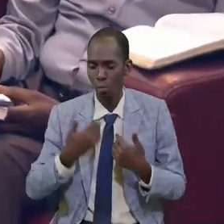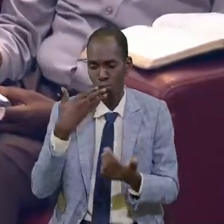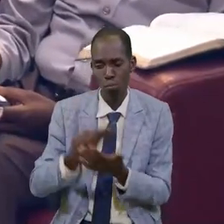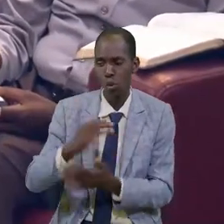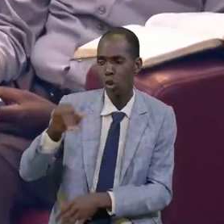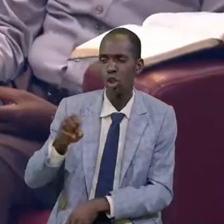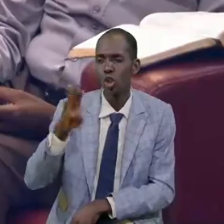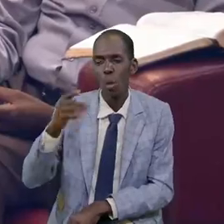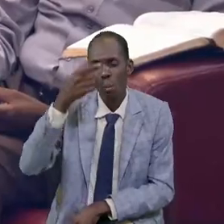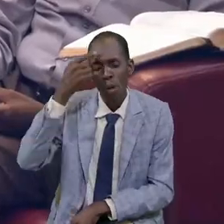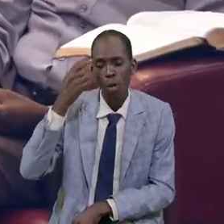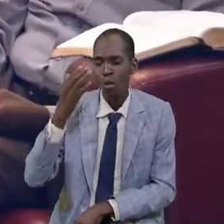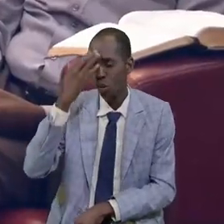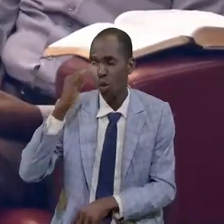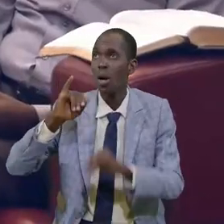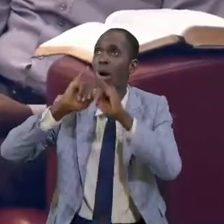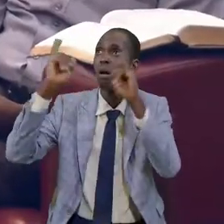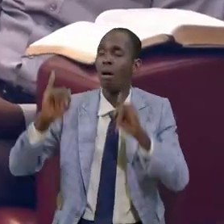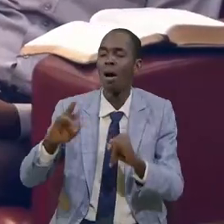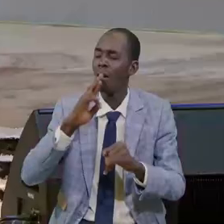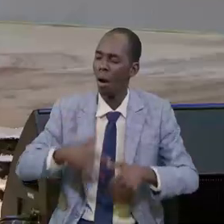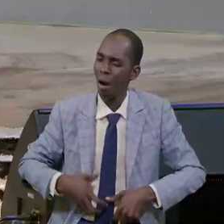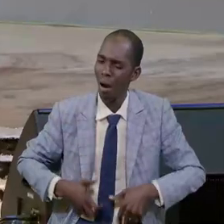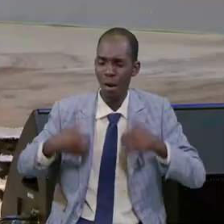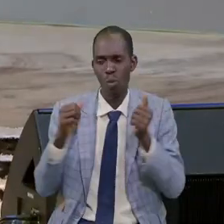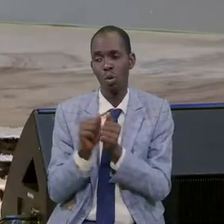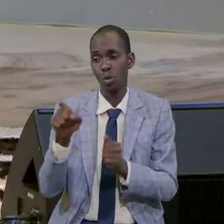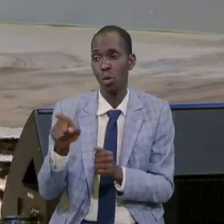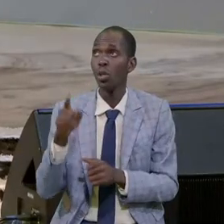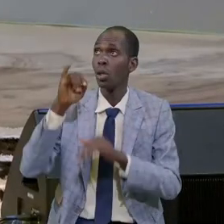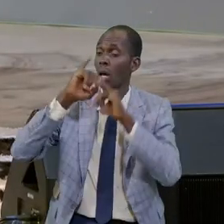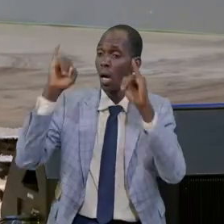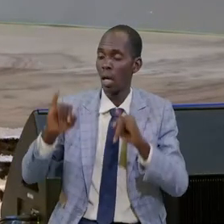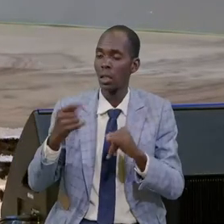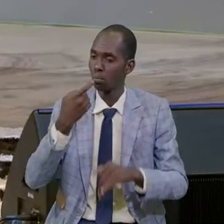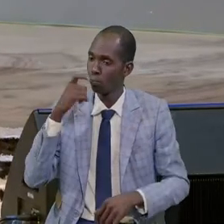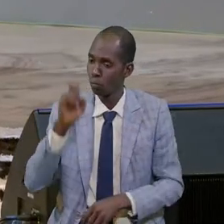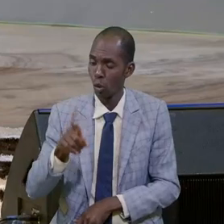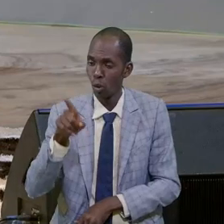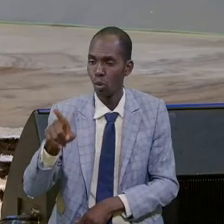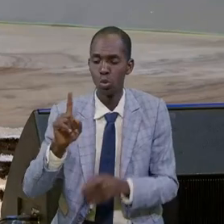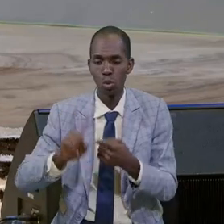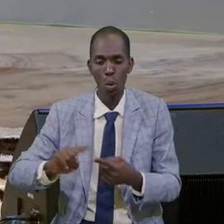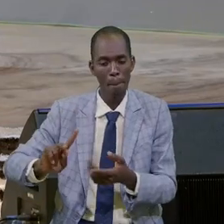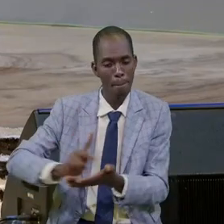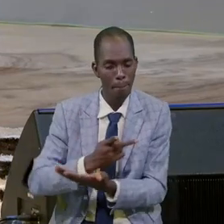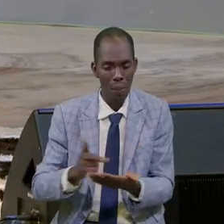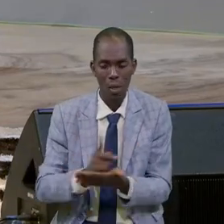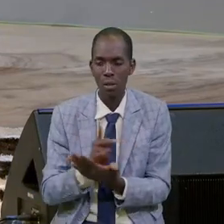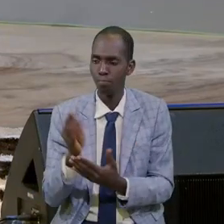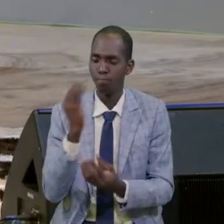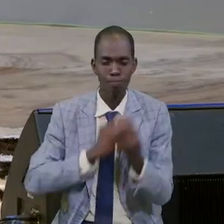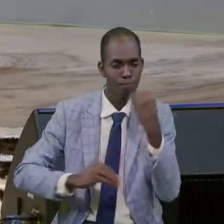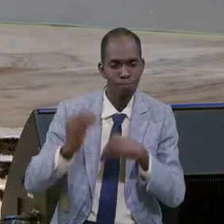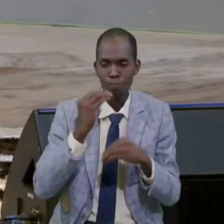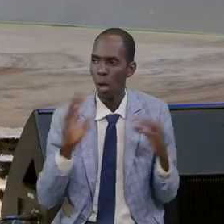que les dieux se fâchent contre toi. Alors, ce que les dieux veulent, c'est que tu fasses